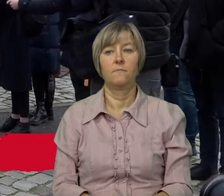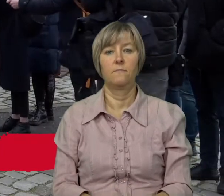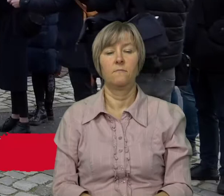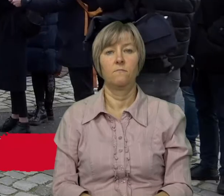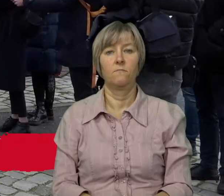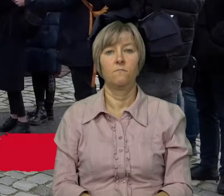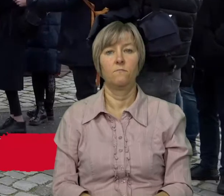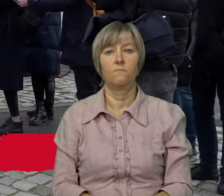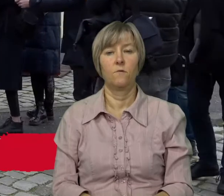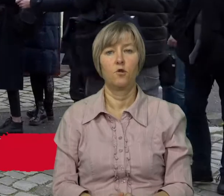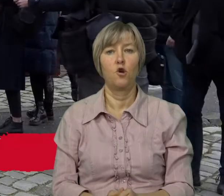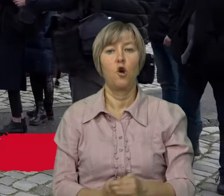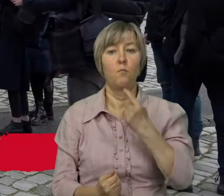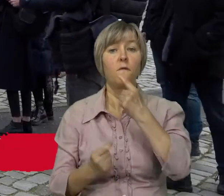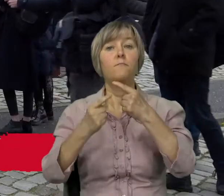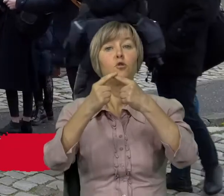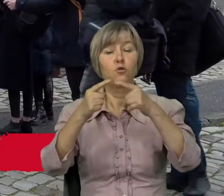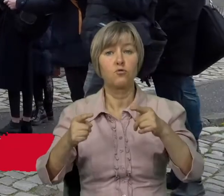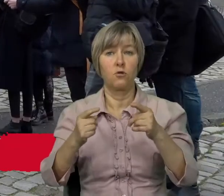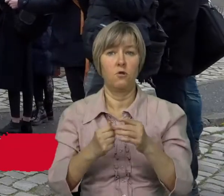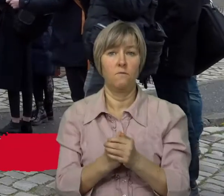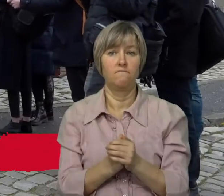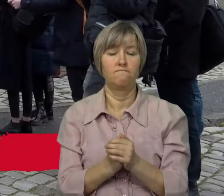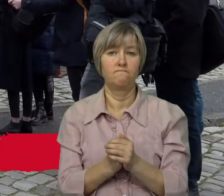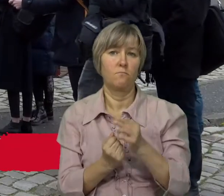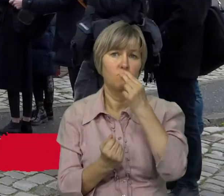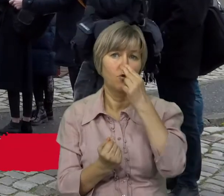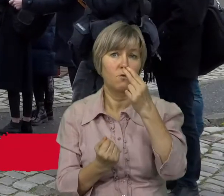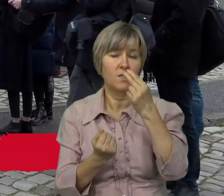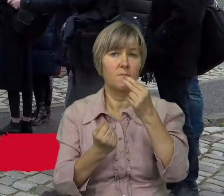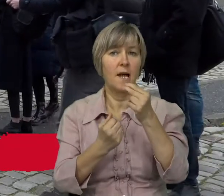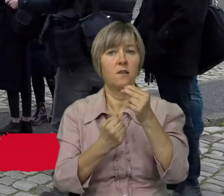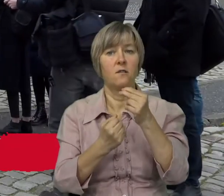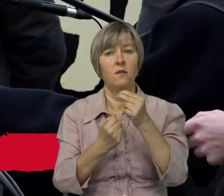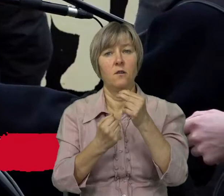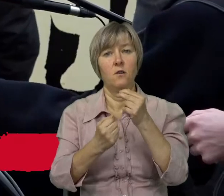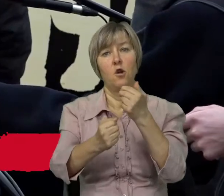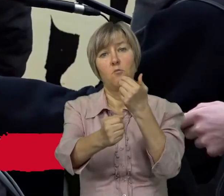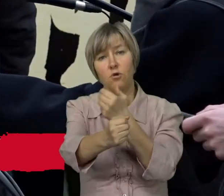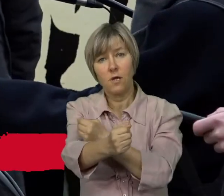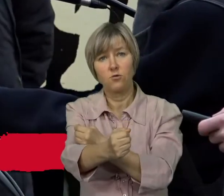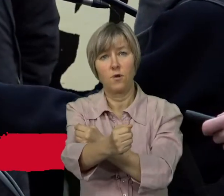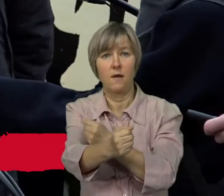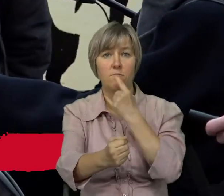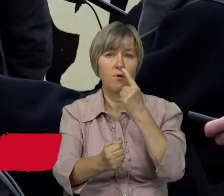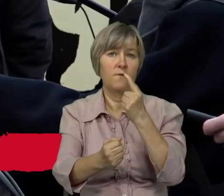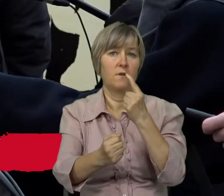Ja powiem bardzo krótko, zobaczymy, jak prokuratura z tym zawiadomieniem postąpi i wtedy będziemy mogli